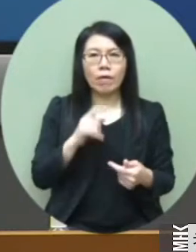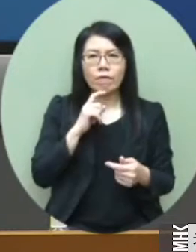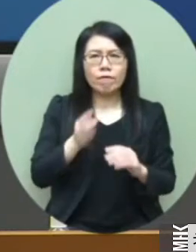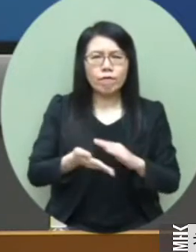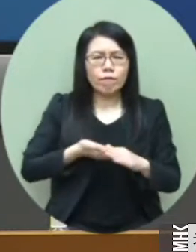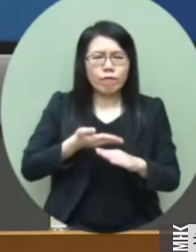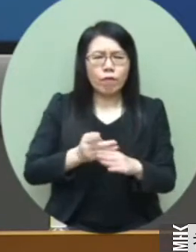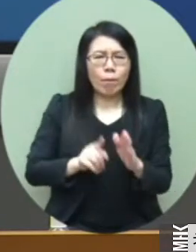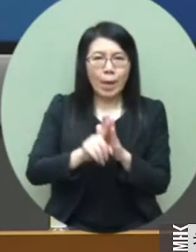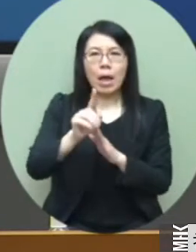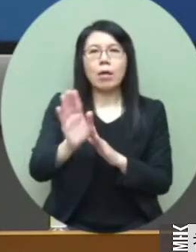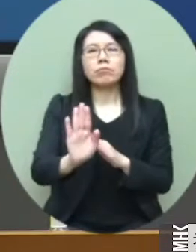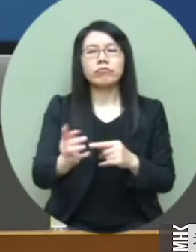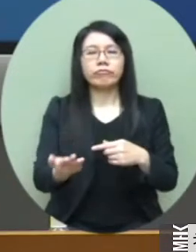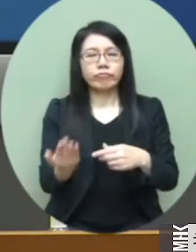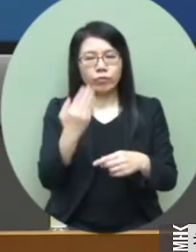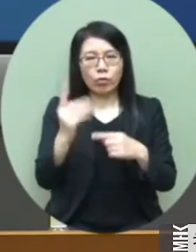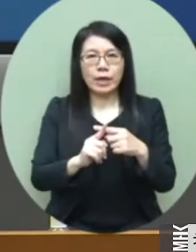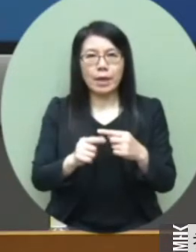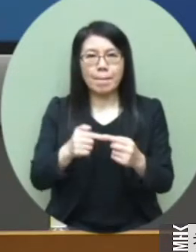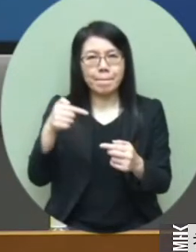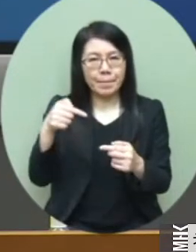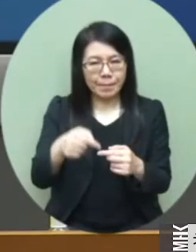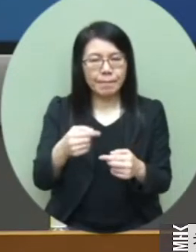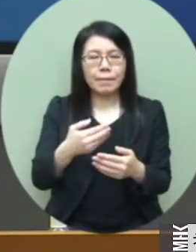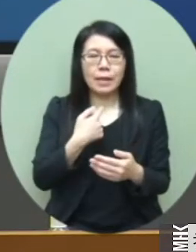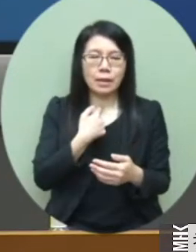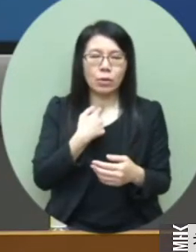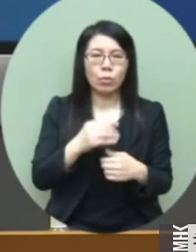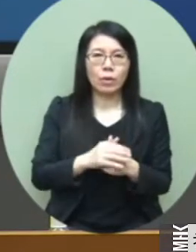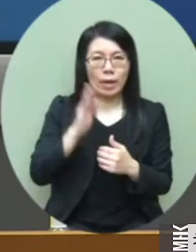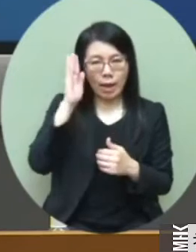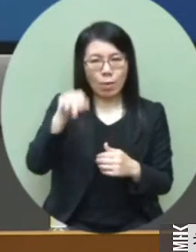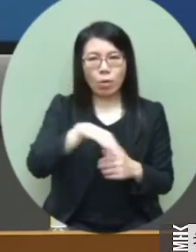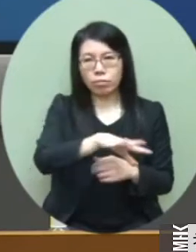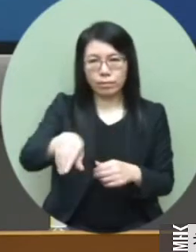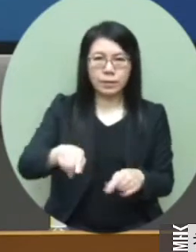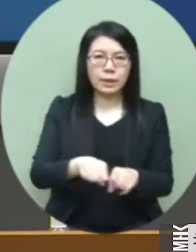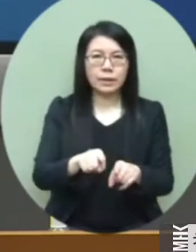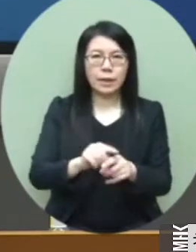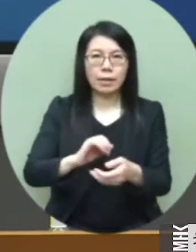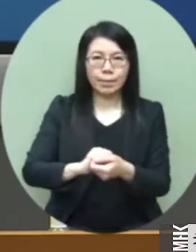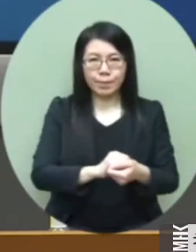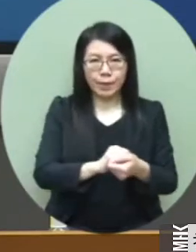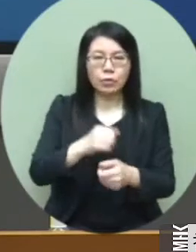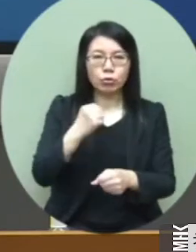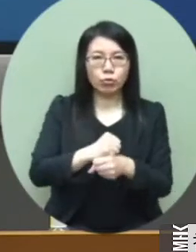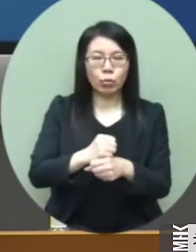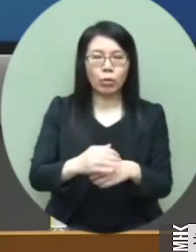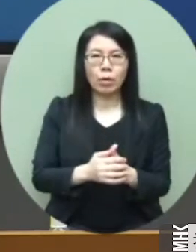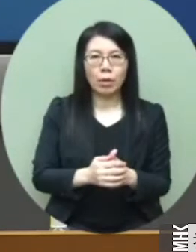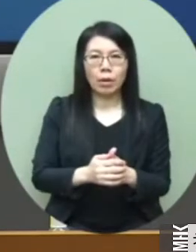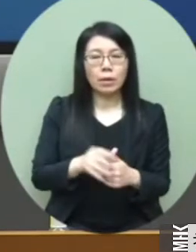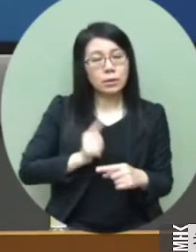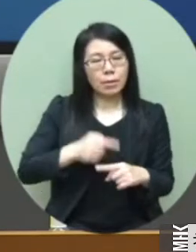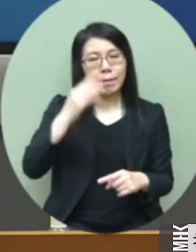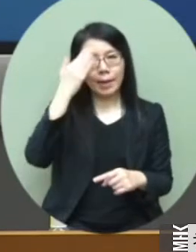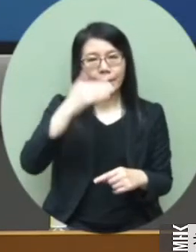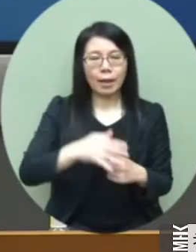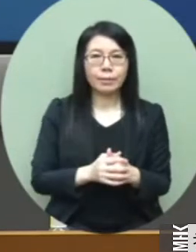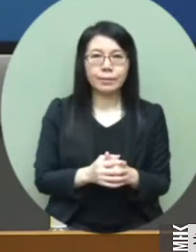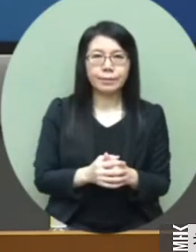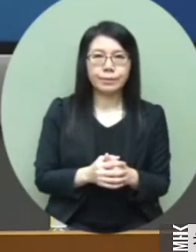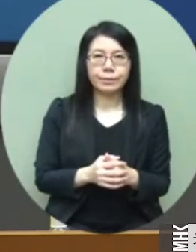將呢個反彈嘅風險咧係減少，呢個咧都係要大家咧係一齊去做。咁當然明白大家都